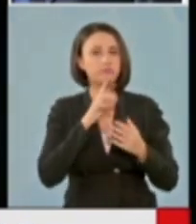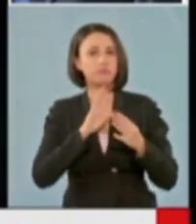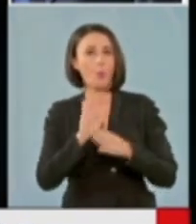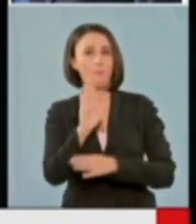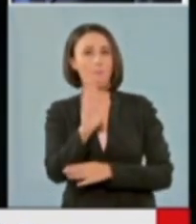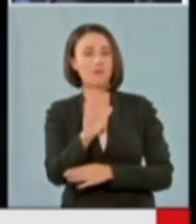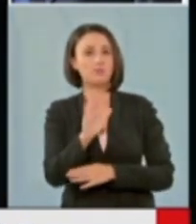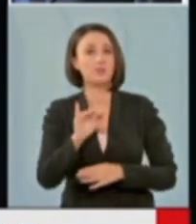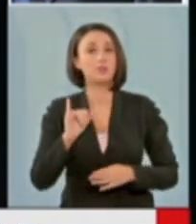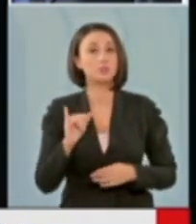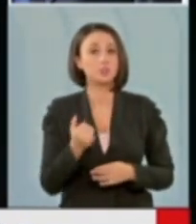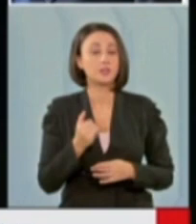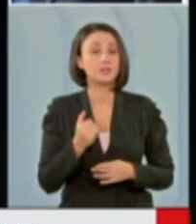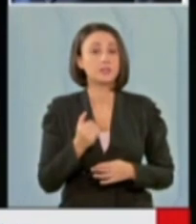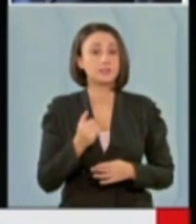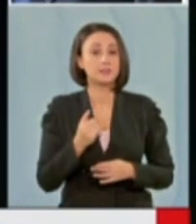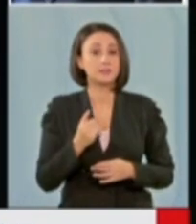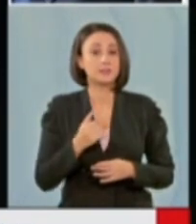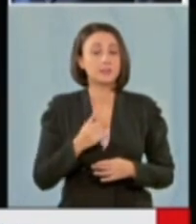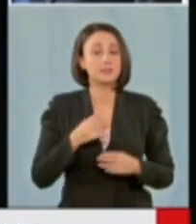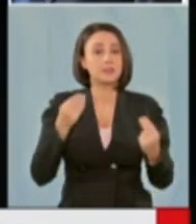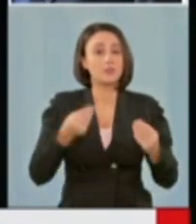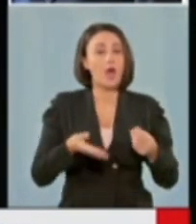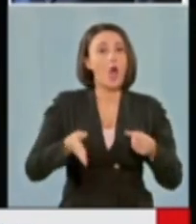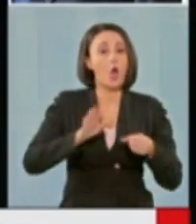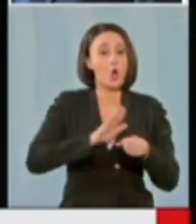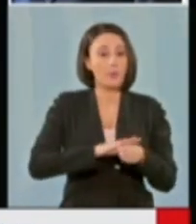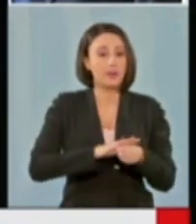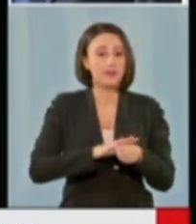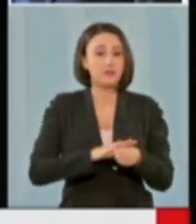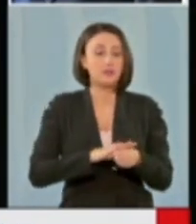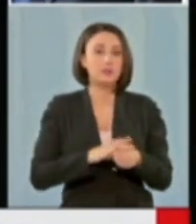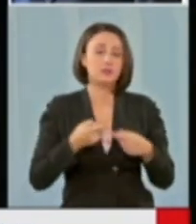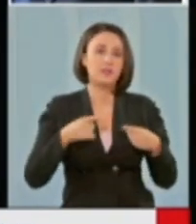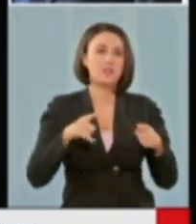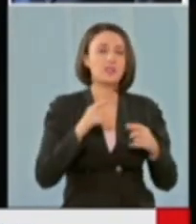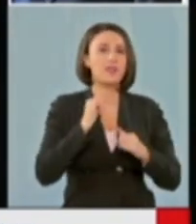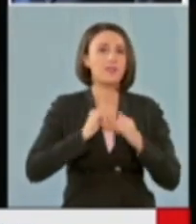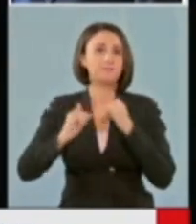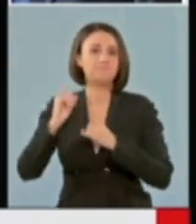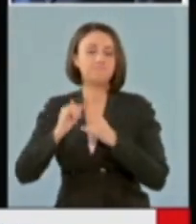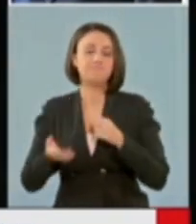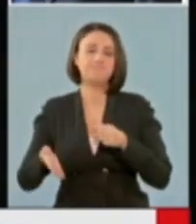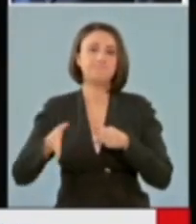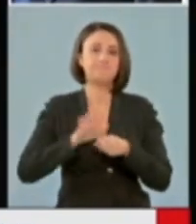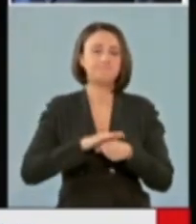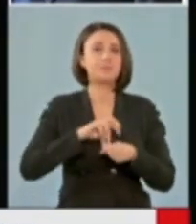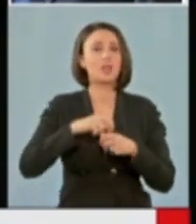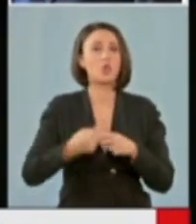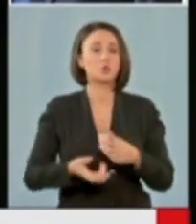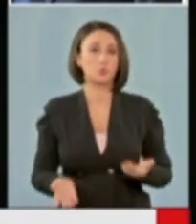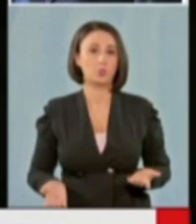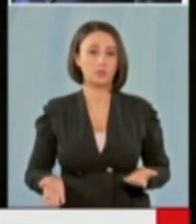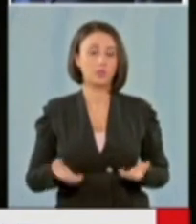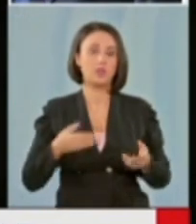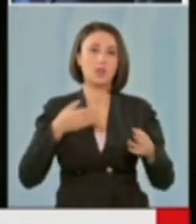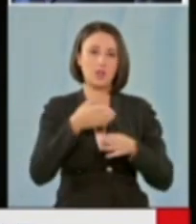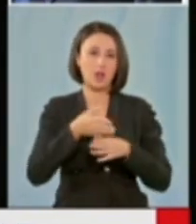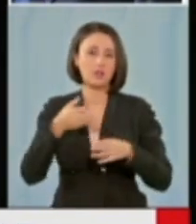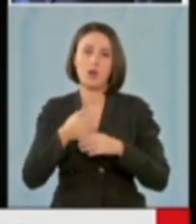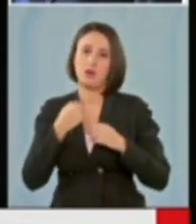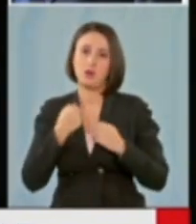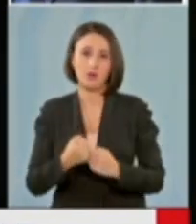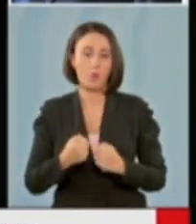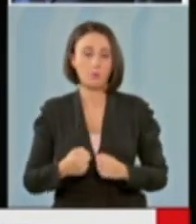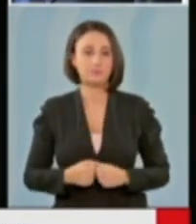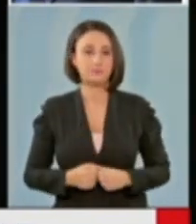mare, de stânci acoperite de lichieră, de frunzișul căzut peste acestea. Înaintarea se face foarte